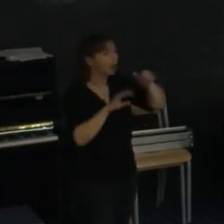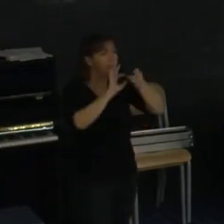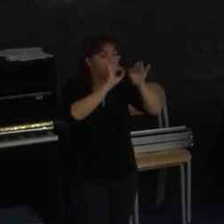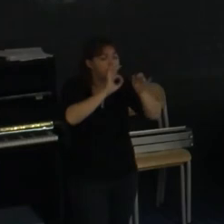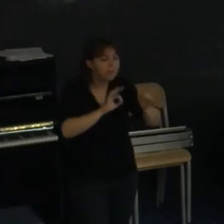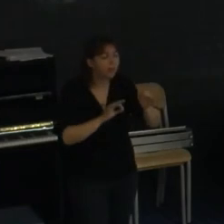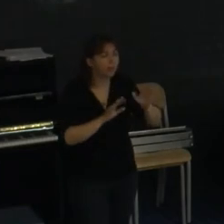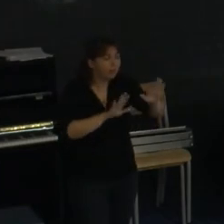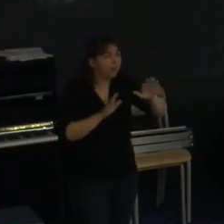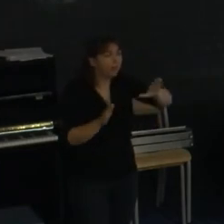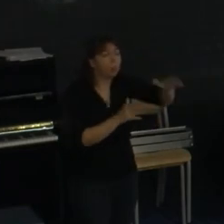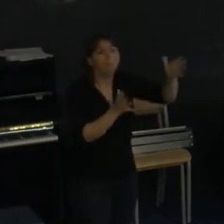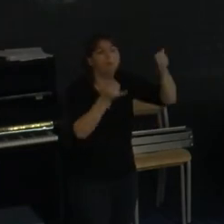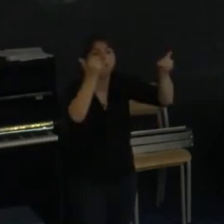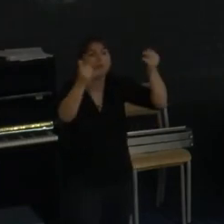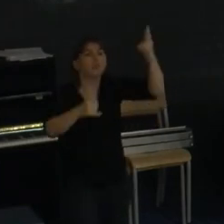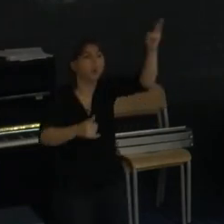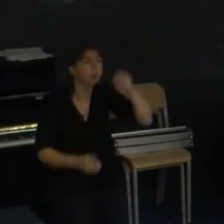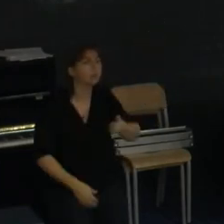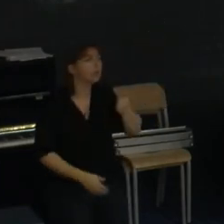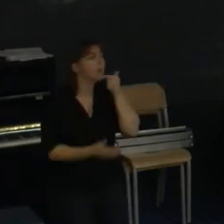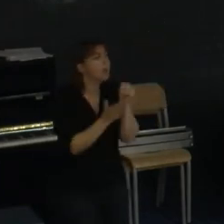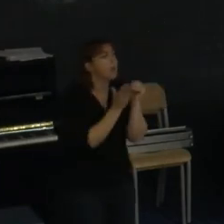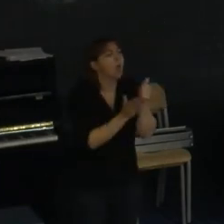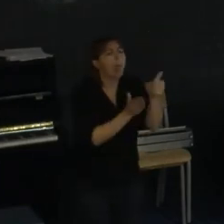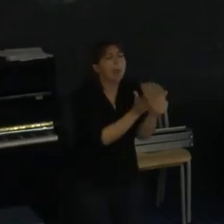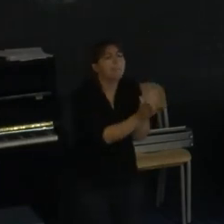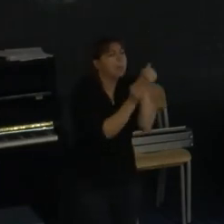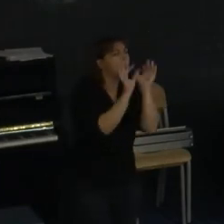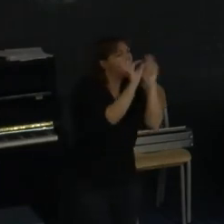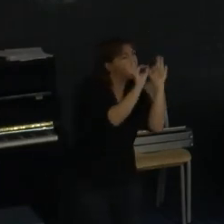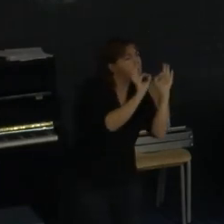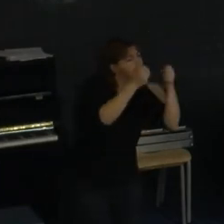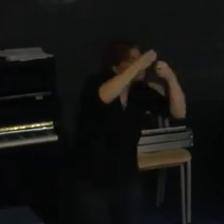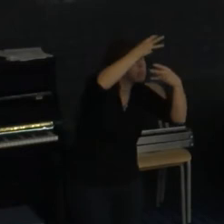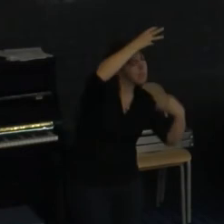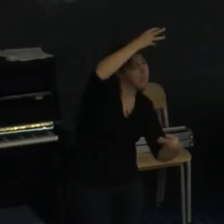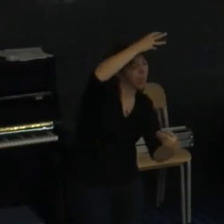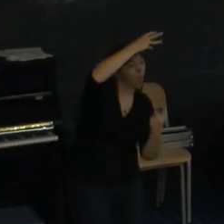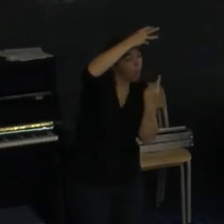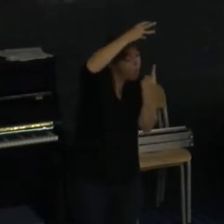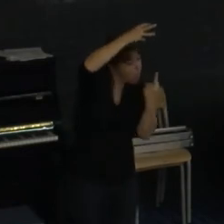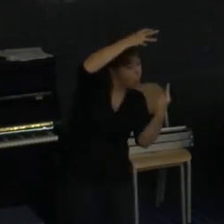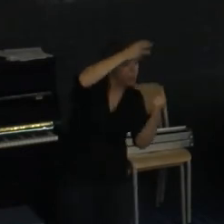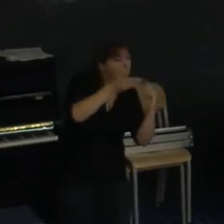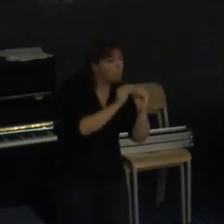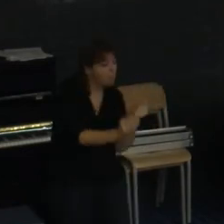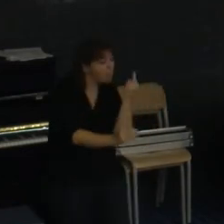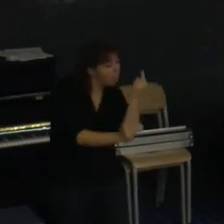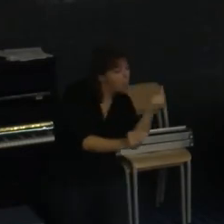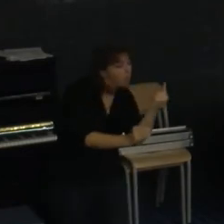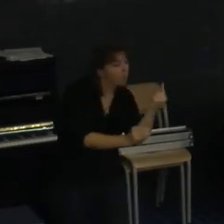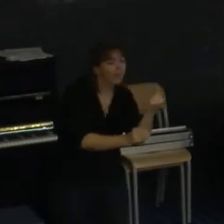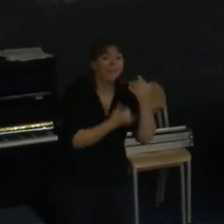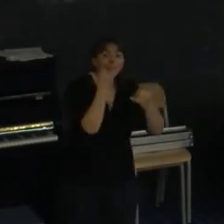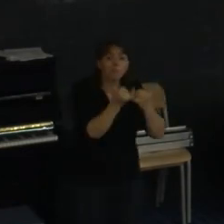notre imagination, on se dit, j'ai 1 million de lignes, et dedans, j'en ai une qui pose problème. Vous imaginez un petit peu avec des prints partout ? Ou